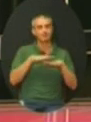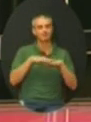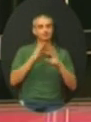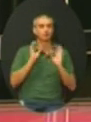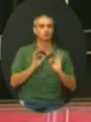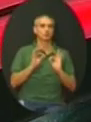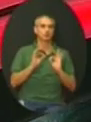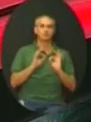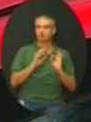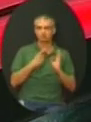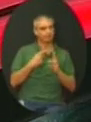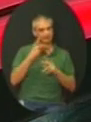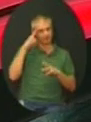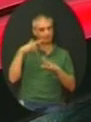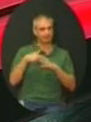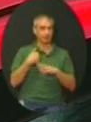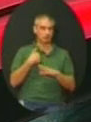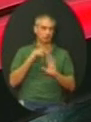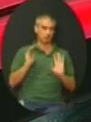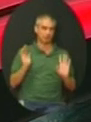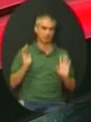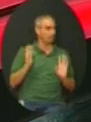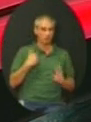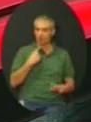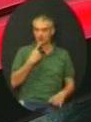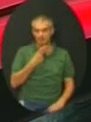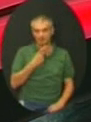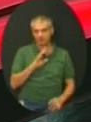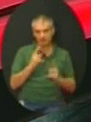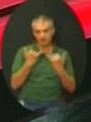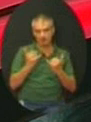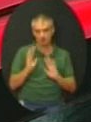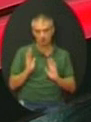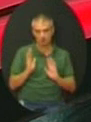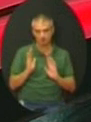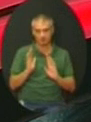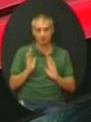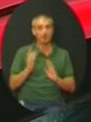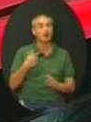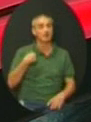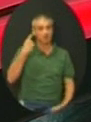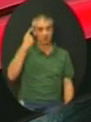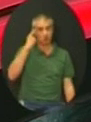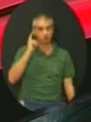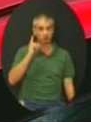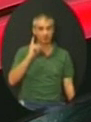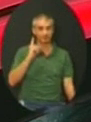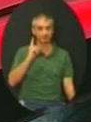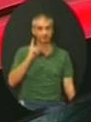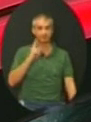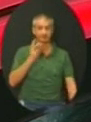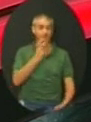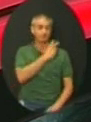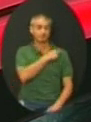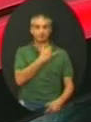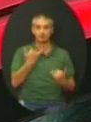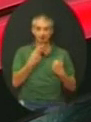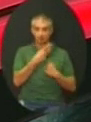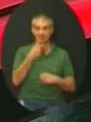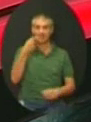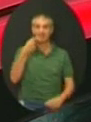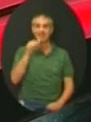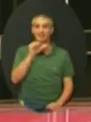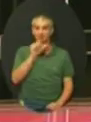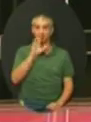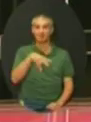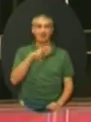לחלוטין. וזה הכי מטריד אותי. אני לא אומר שזה היה המקרה הנוכחי. אני דווקא חושב שהרמטכ"ל הנוכחי, גדי